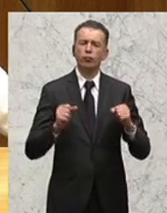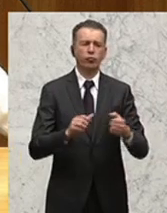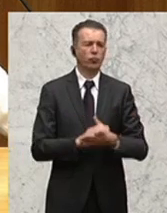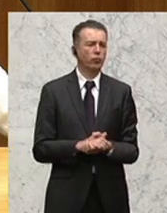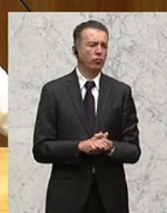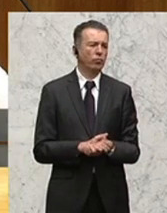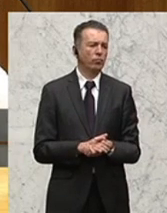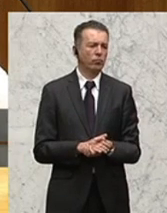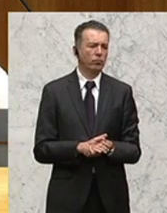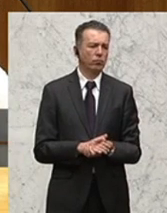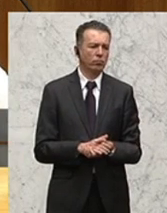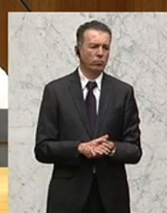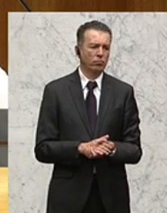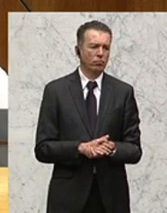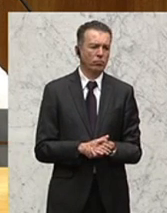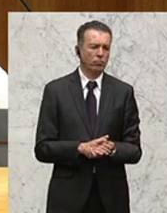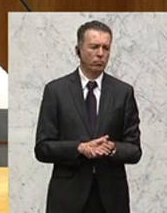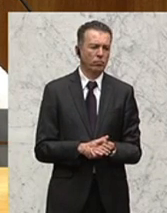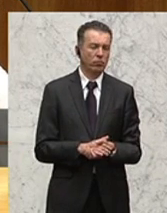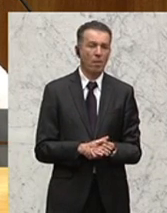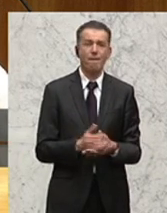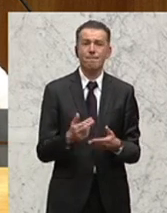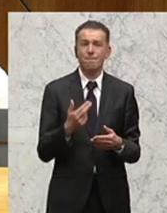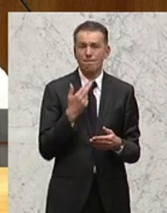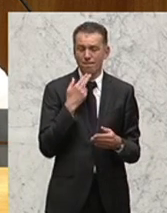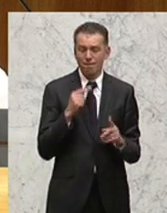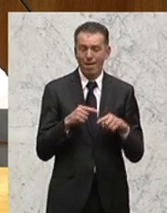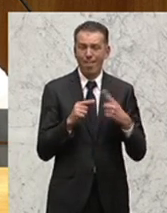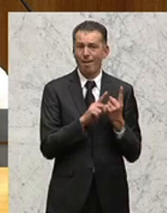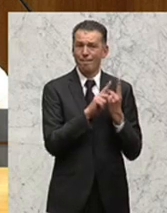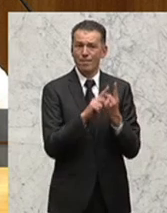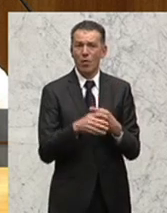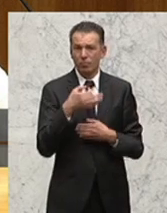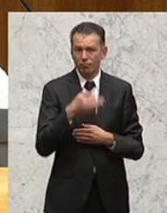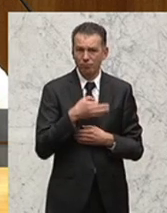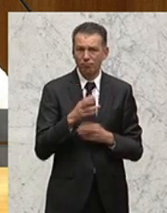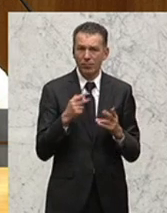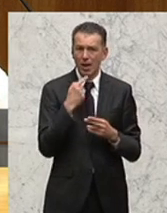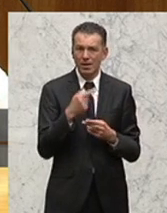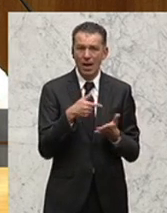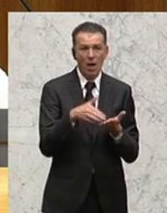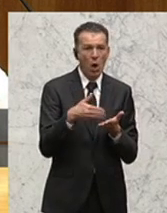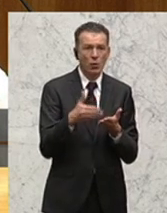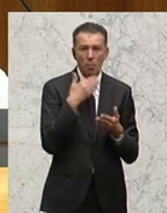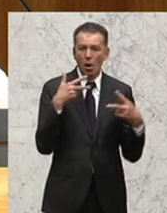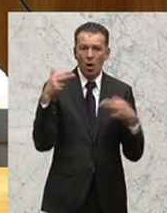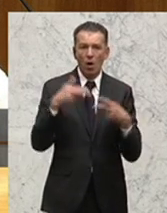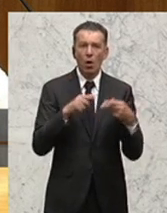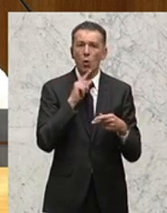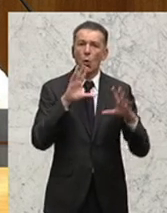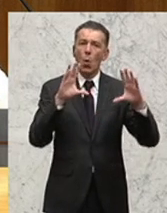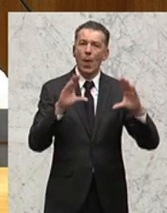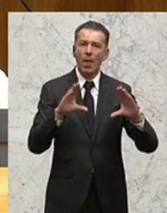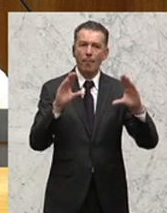Und entgegen den mir noch nachkommenden Rednern kann ich auch sagen, wir kürzen auch die Ausgaben nicht, sondern wir dämpfen sie